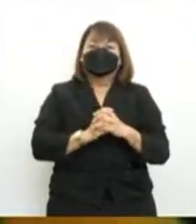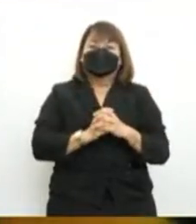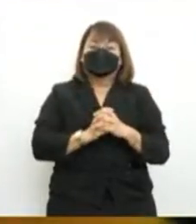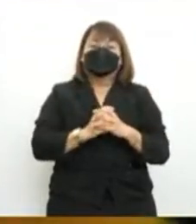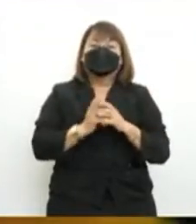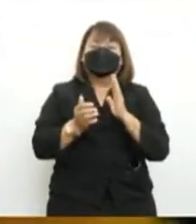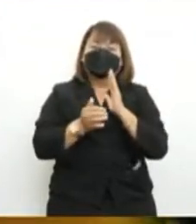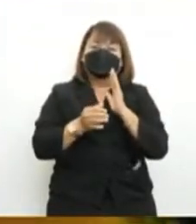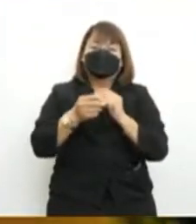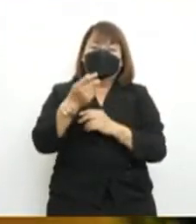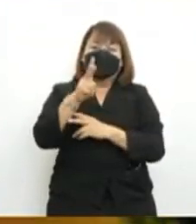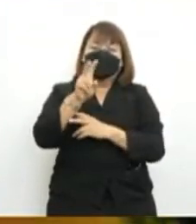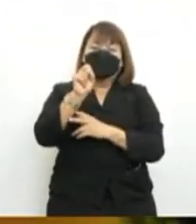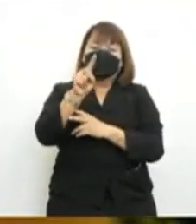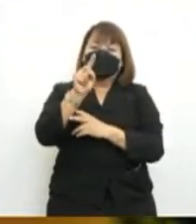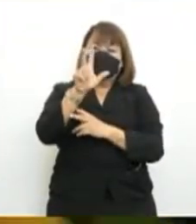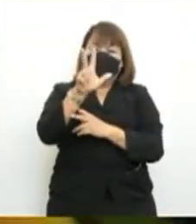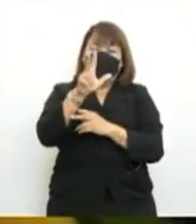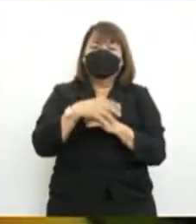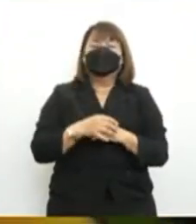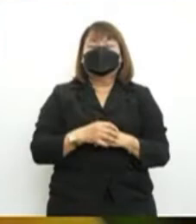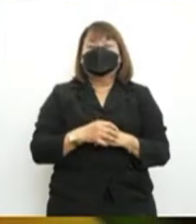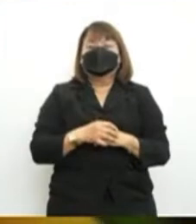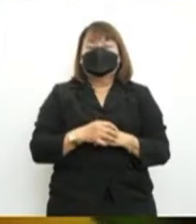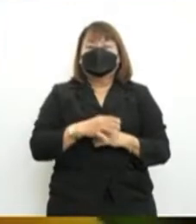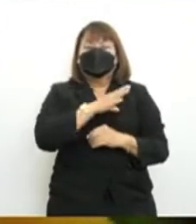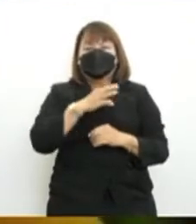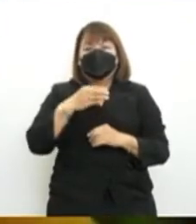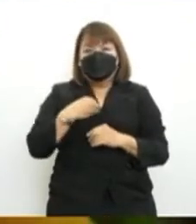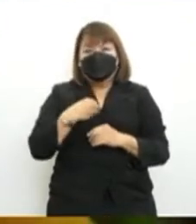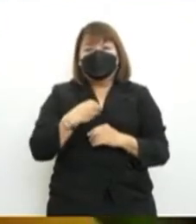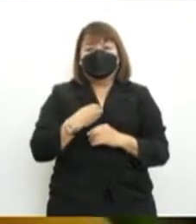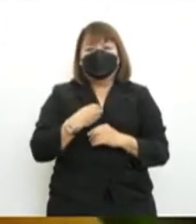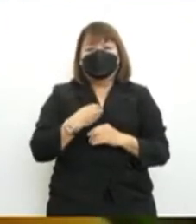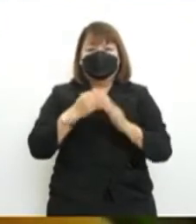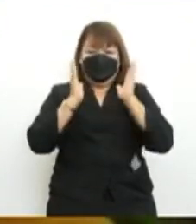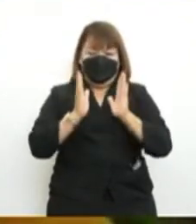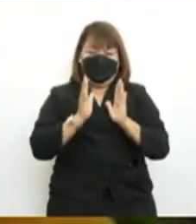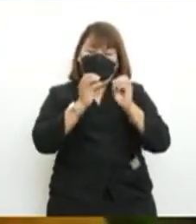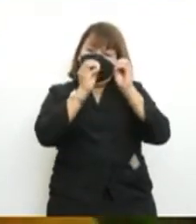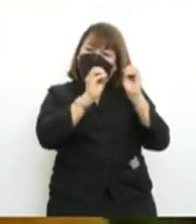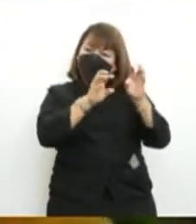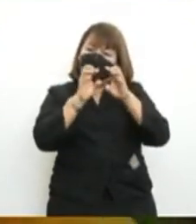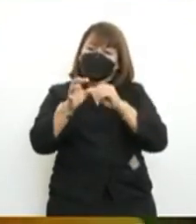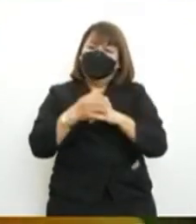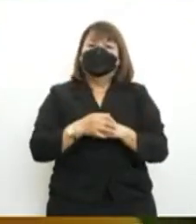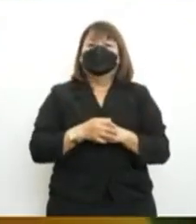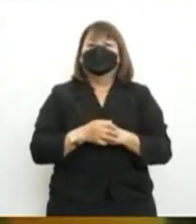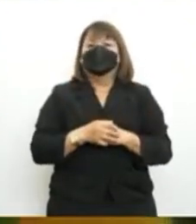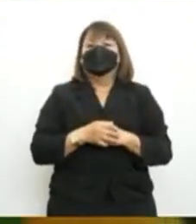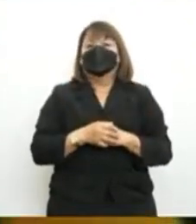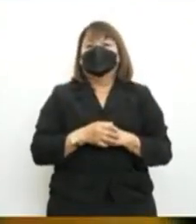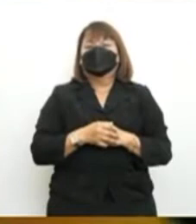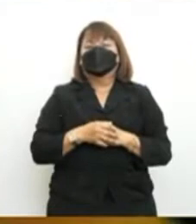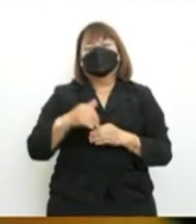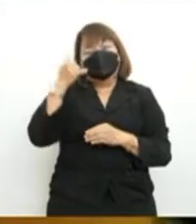การพิเศษโรงเรียนหาดเซี่ยววิทยาและวิทยากรพิเศษคือนางสาววรีวรรณขนง